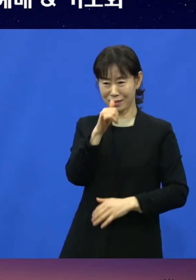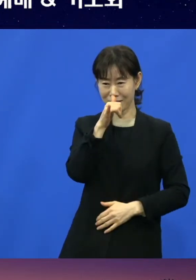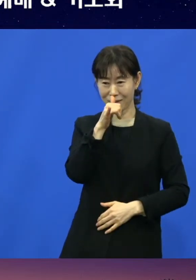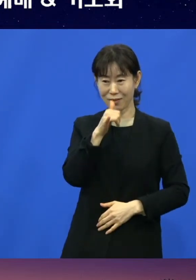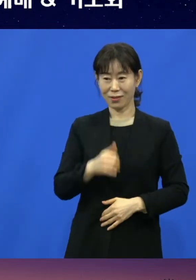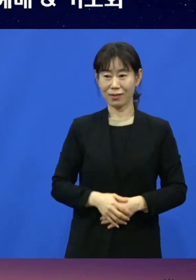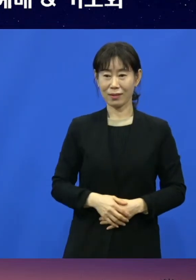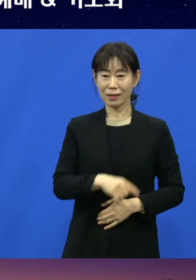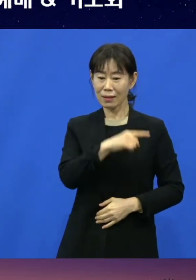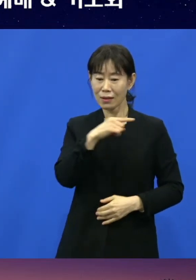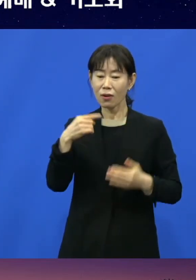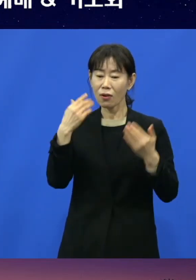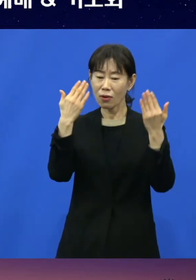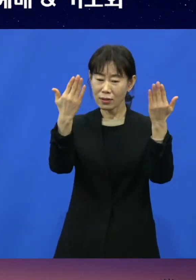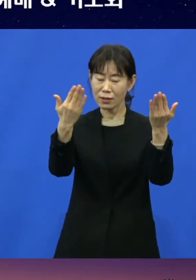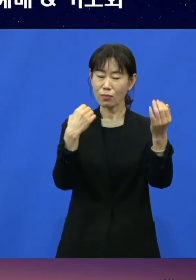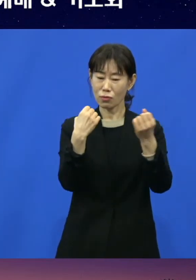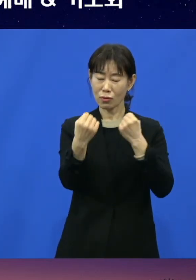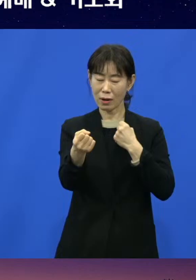겨우 하는 거예요.